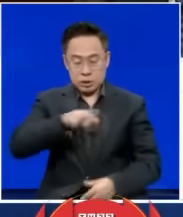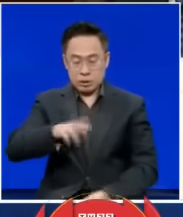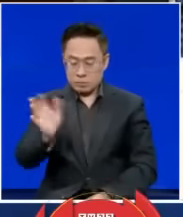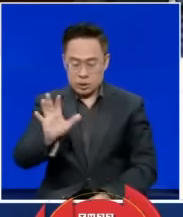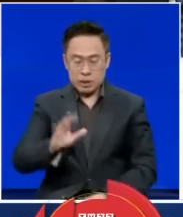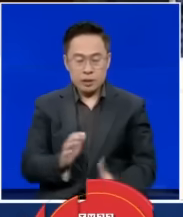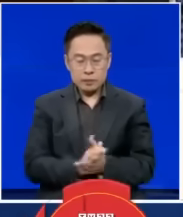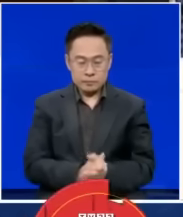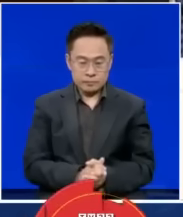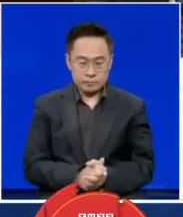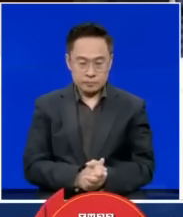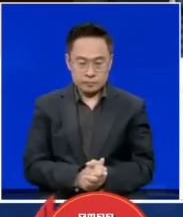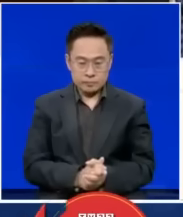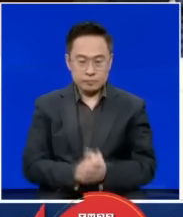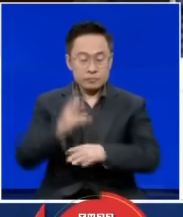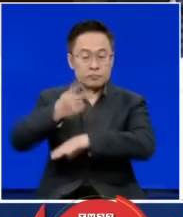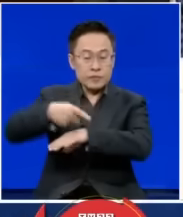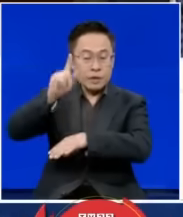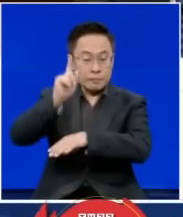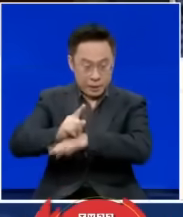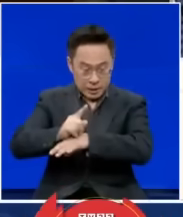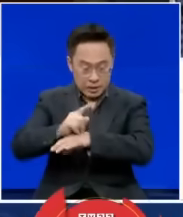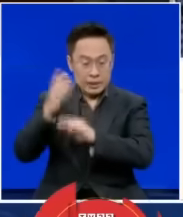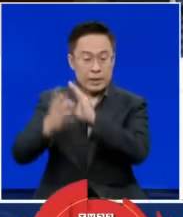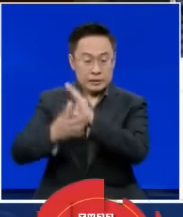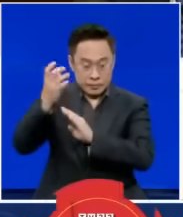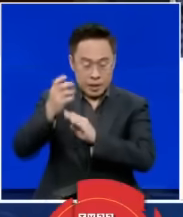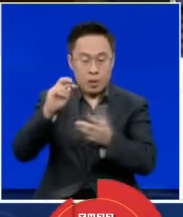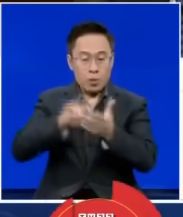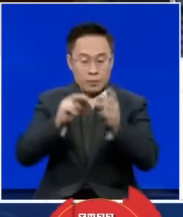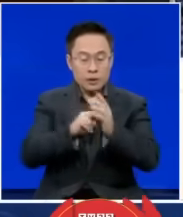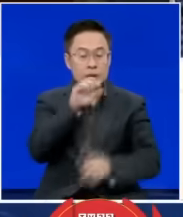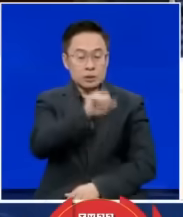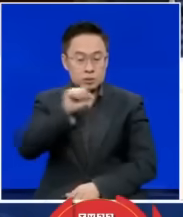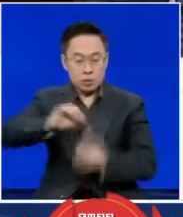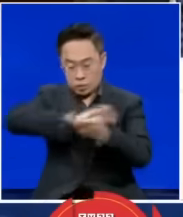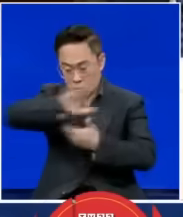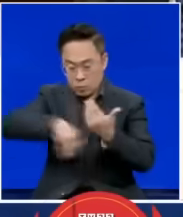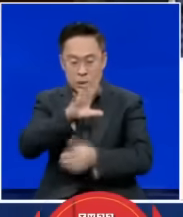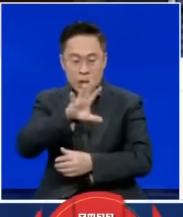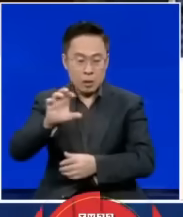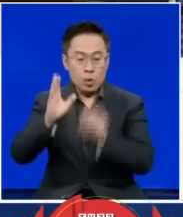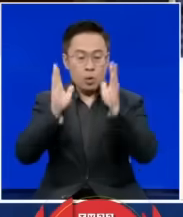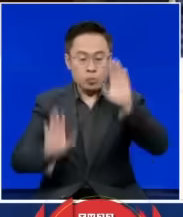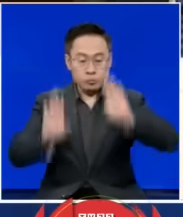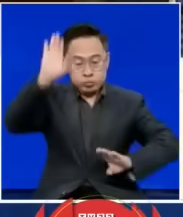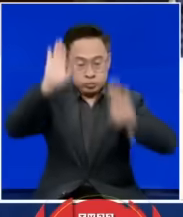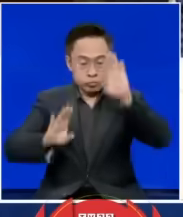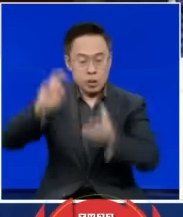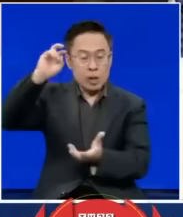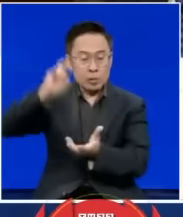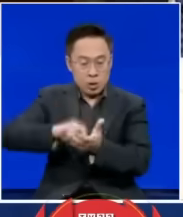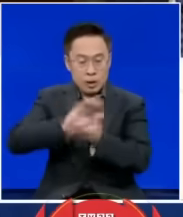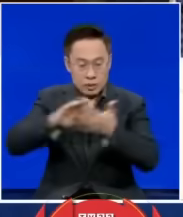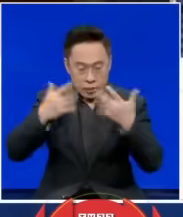นฮะ ประธานสภามันเลือกโดยสภาผู้แทนราษฎรโดยผู้แทนราษฎรทุกคนแล้วก็ผู้แทนได้เลือกไป